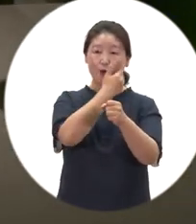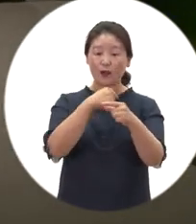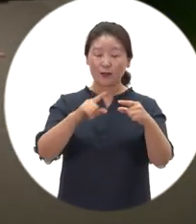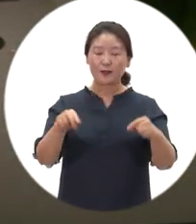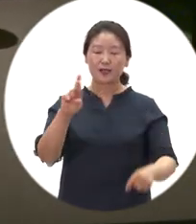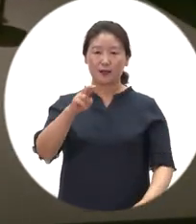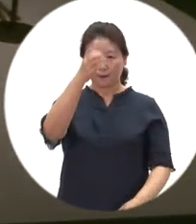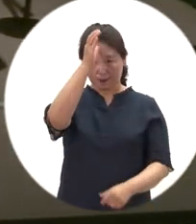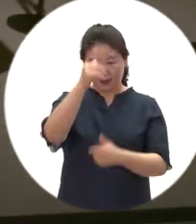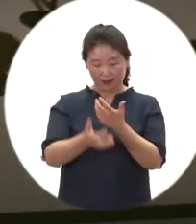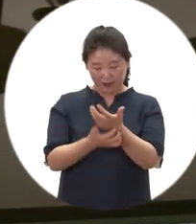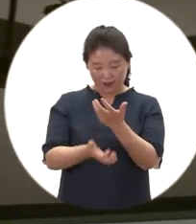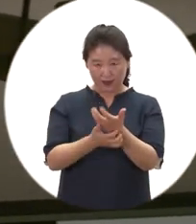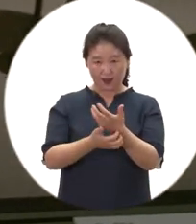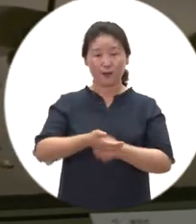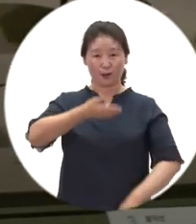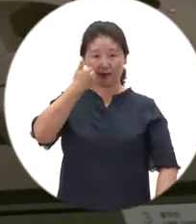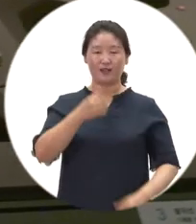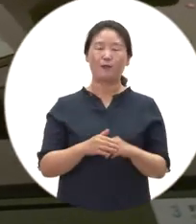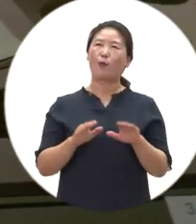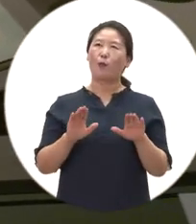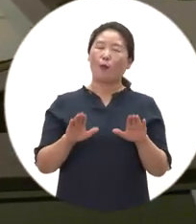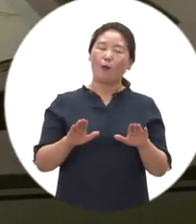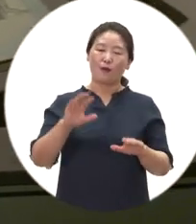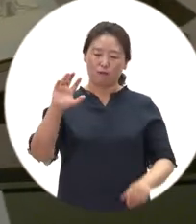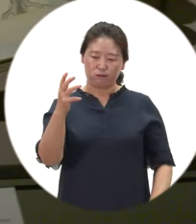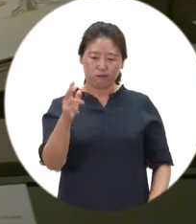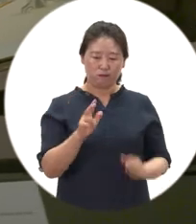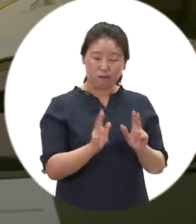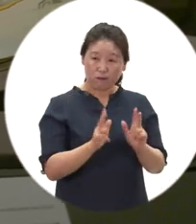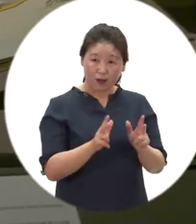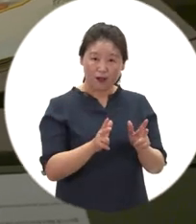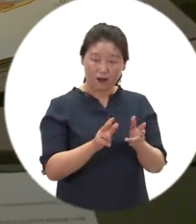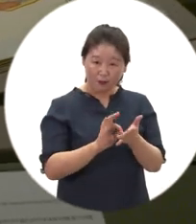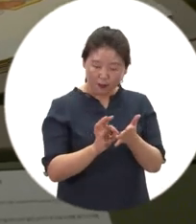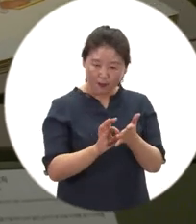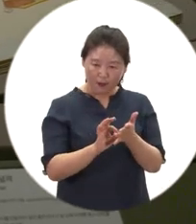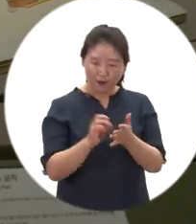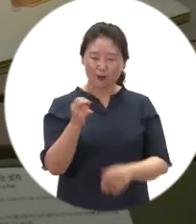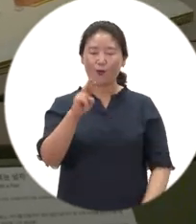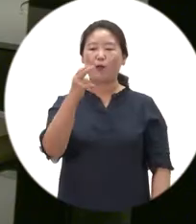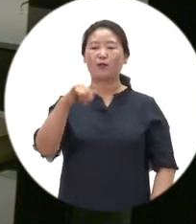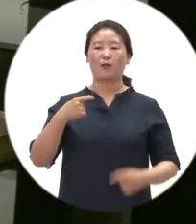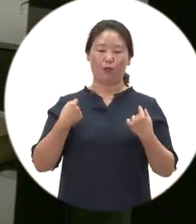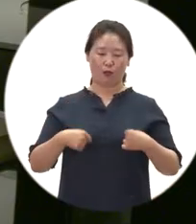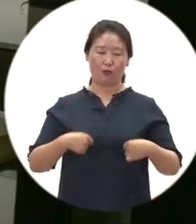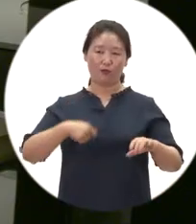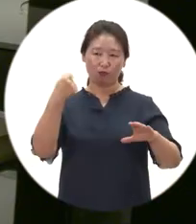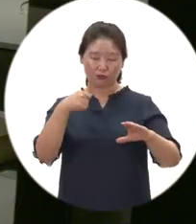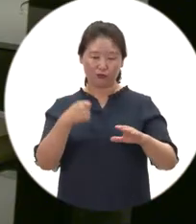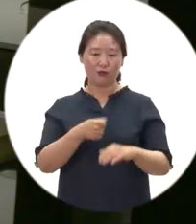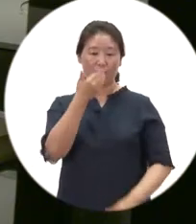보양식으로 삼계탕을 즐겨 먹기도 합니다. 오늘날에는 주로 선풍기와 에어컨 등으로 더위를 이기지만 모시옷,